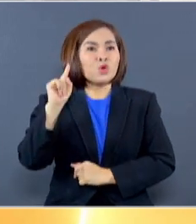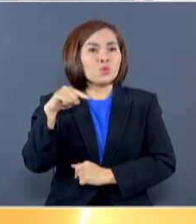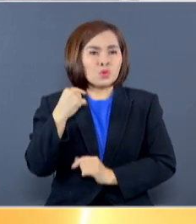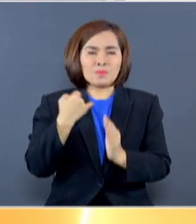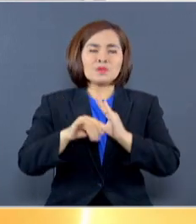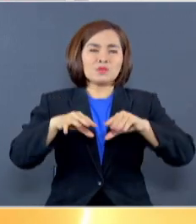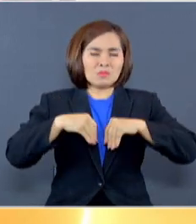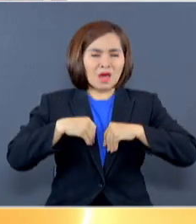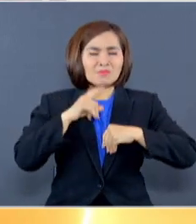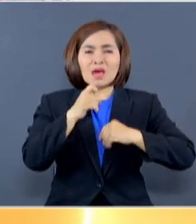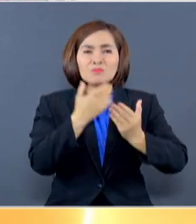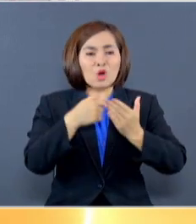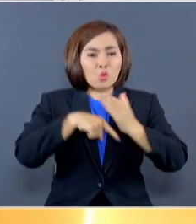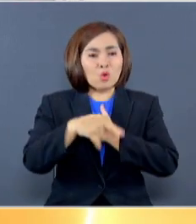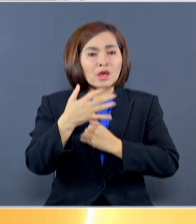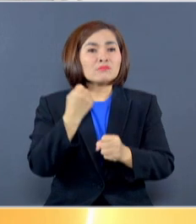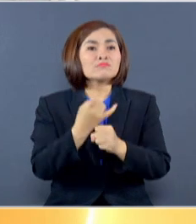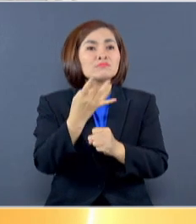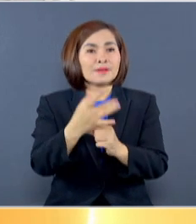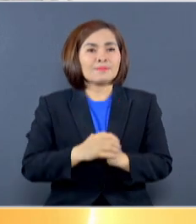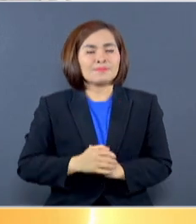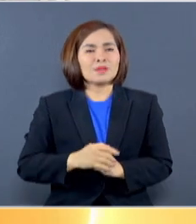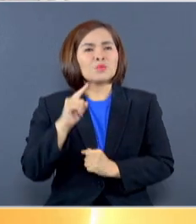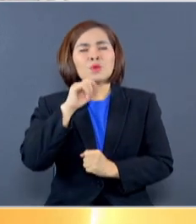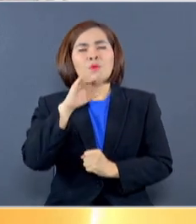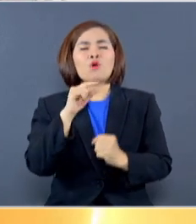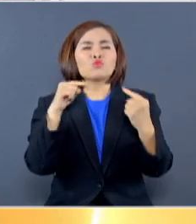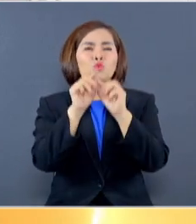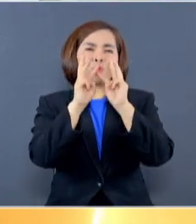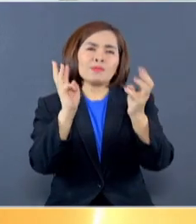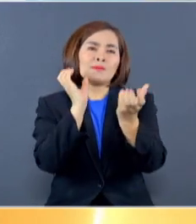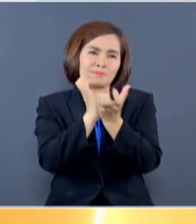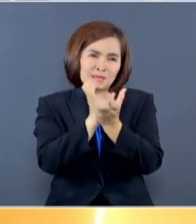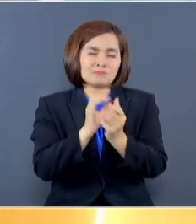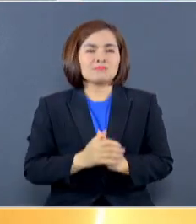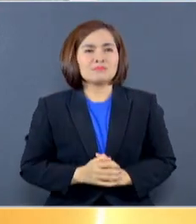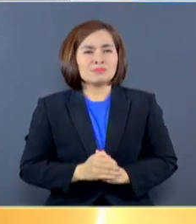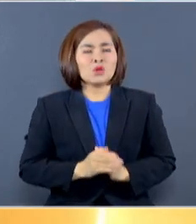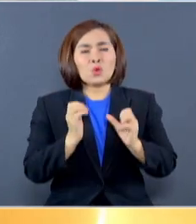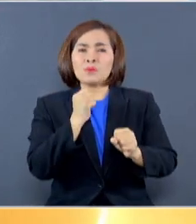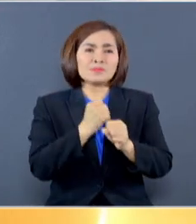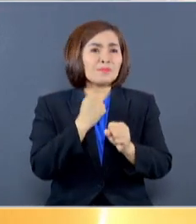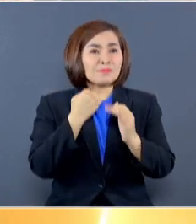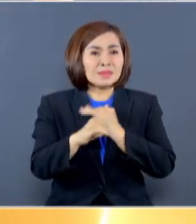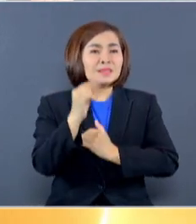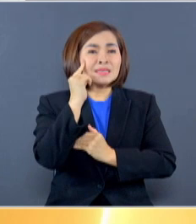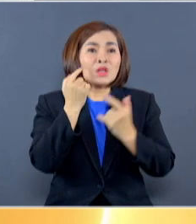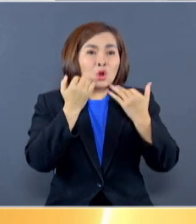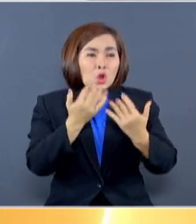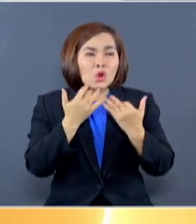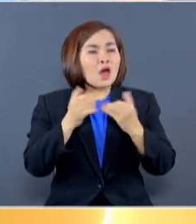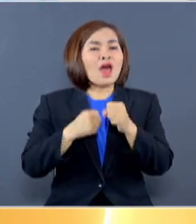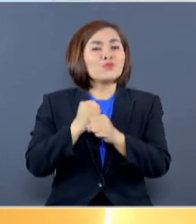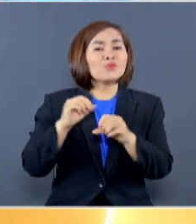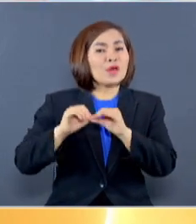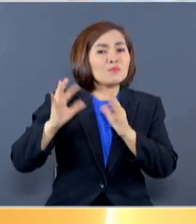จริงนะครับแล้วถามว่าเอาเงินไปใช้ทำอะไรสุดท้ายที่ท่านผู้ชมเห็นเอาเงินไปเล่นพนันออนไลน์ฮะอย่างที่บอกไปใครกระทำความผิดอย่ารอว่าเอ้ยคดีเดี๋ยวหมดอ